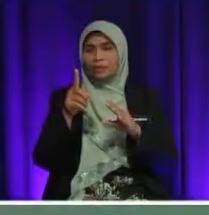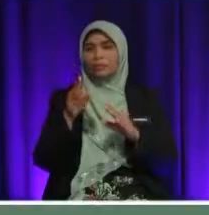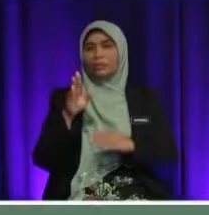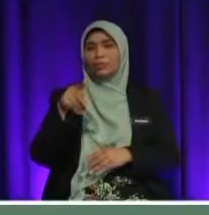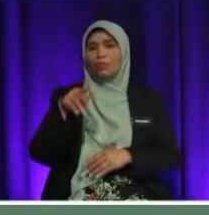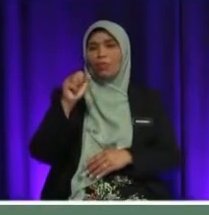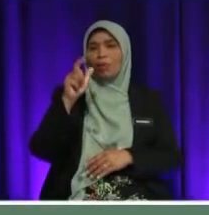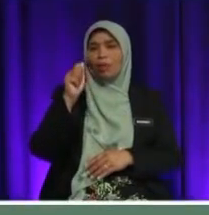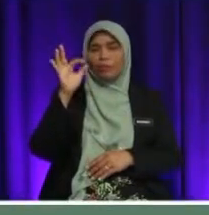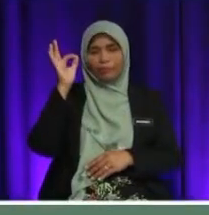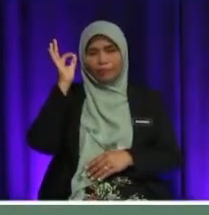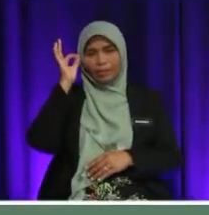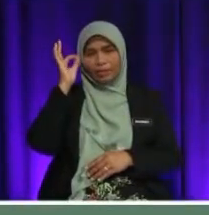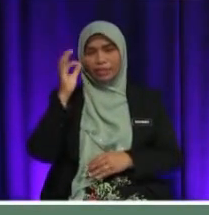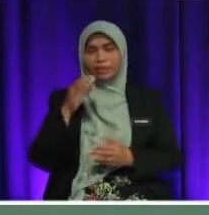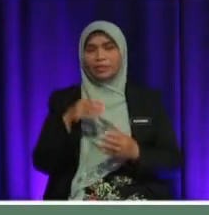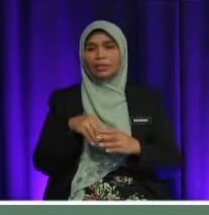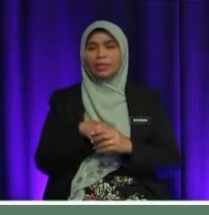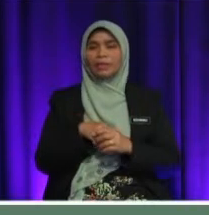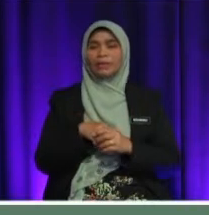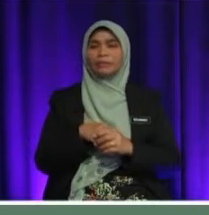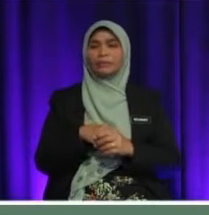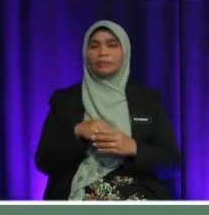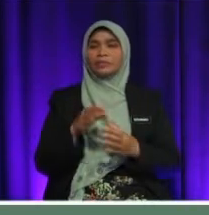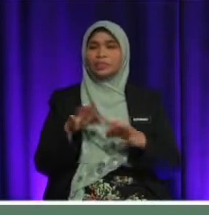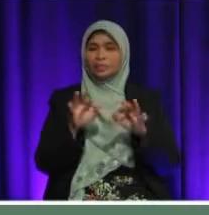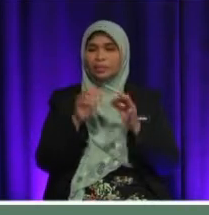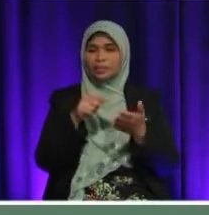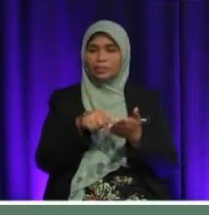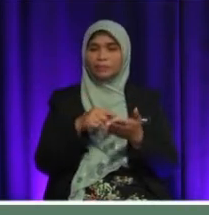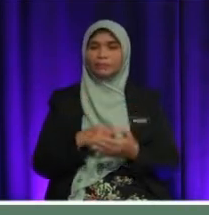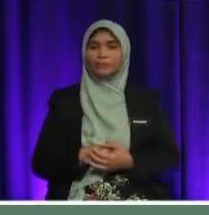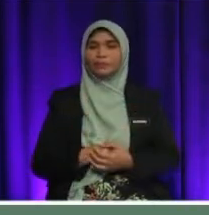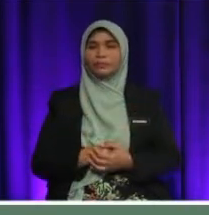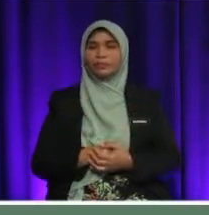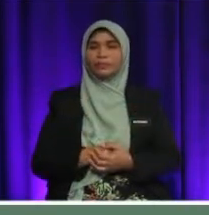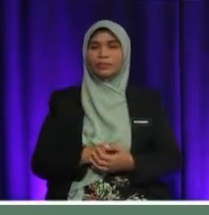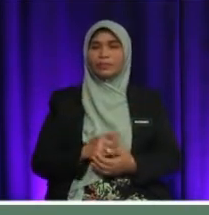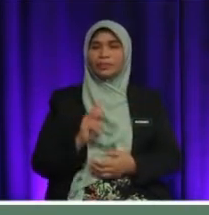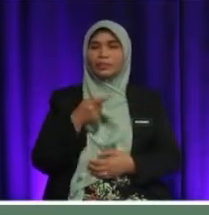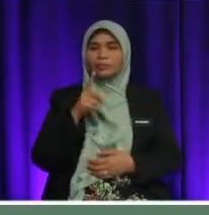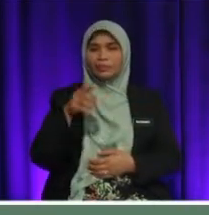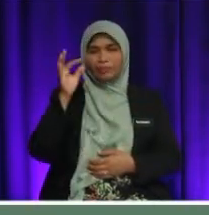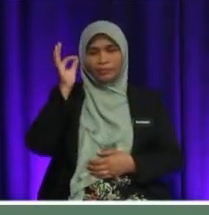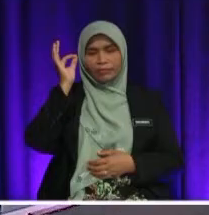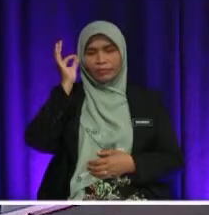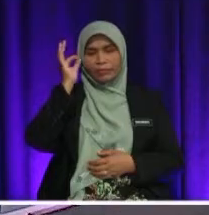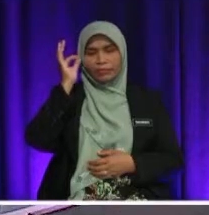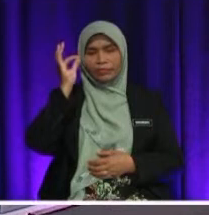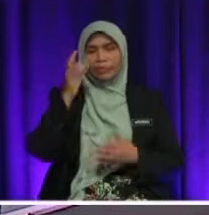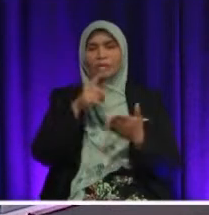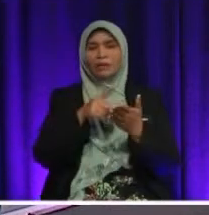Naga itu dalam prosa tradisional di atas Oke jadi rezeki oke